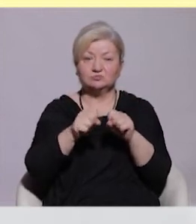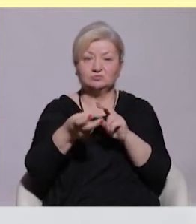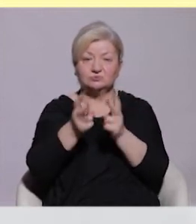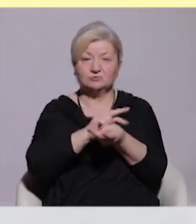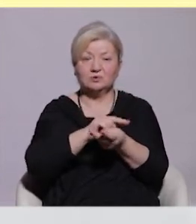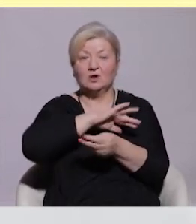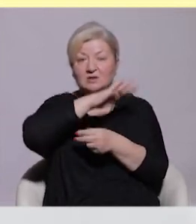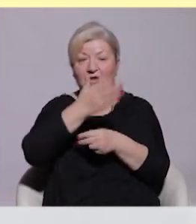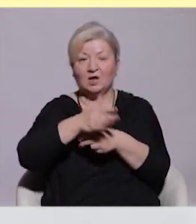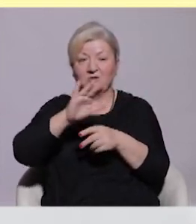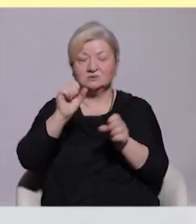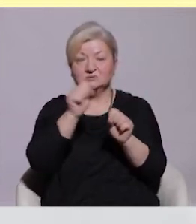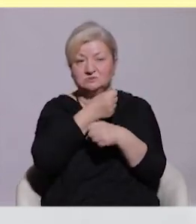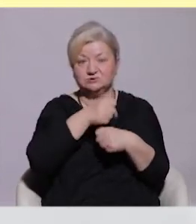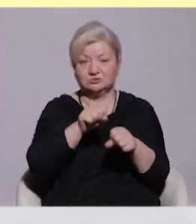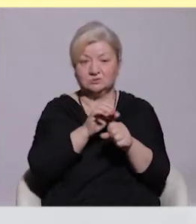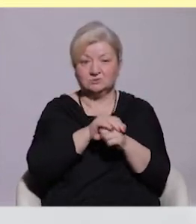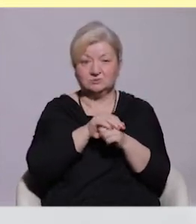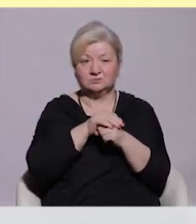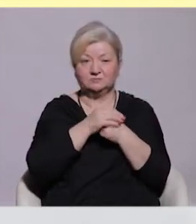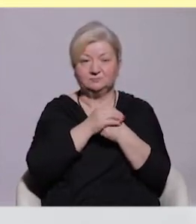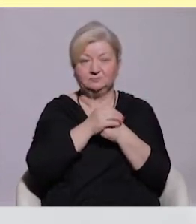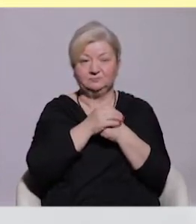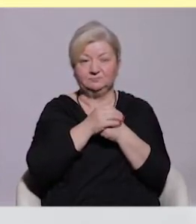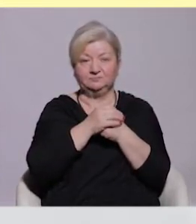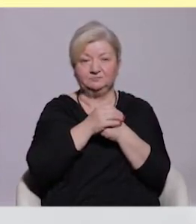შევცვალოთ ტალღის სიჩქარე. აი